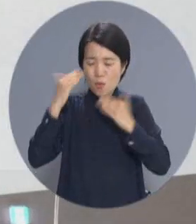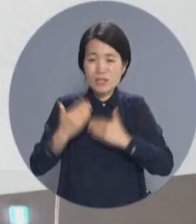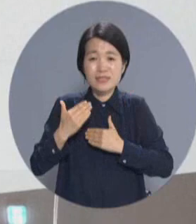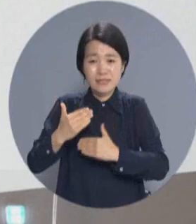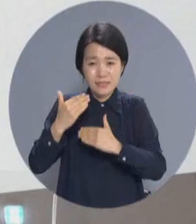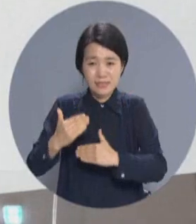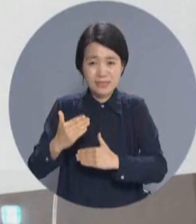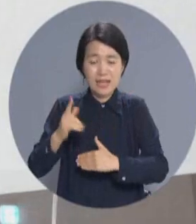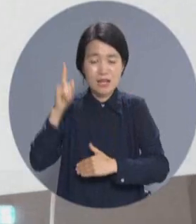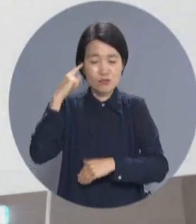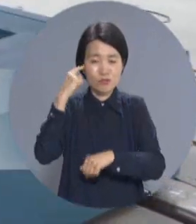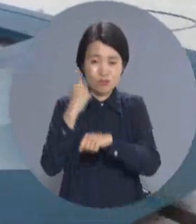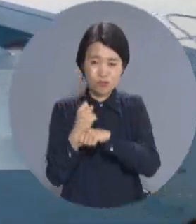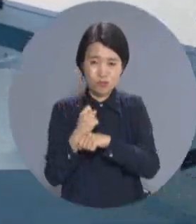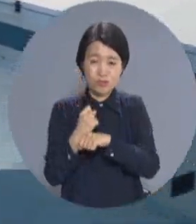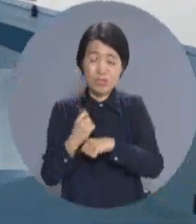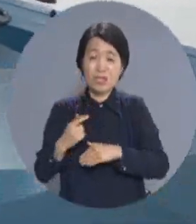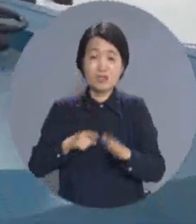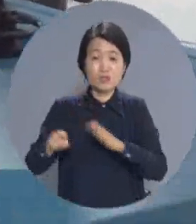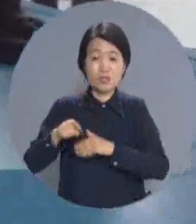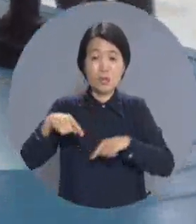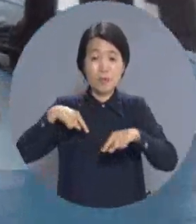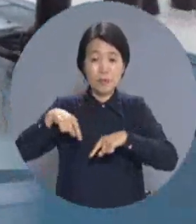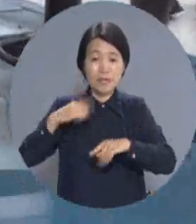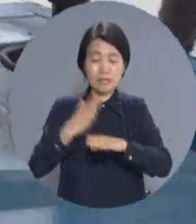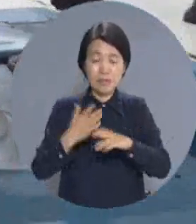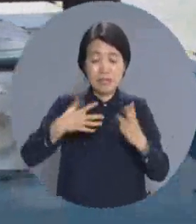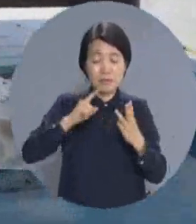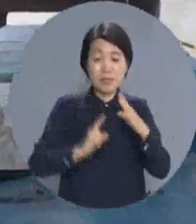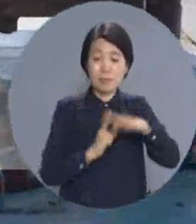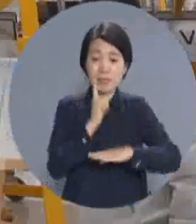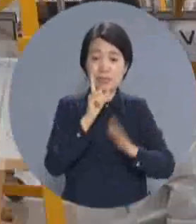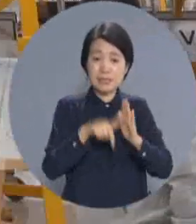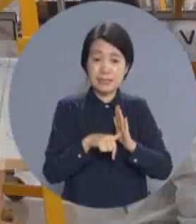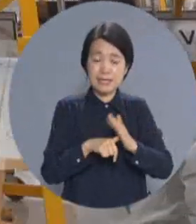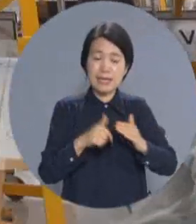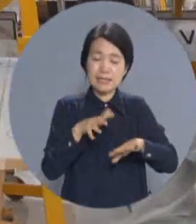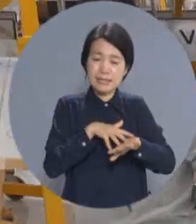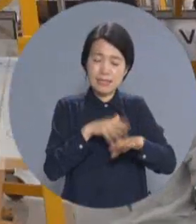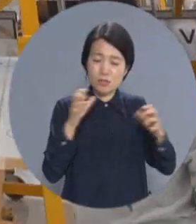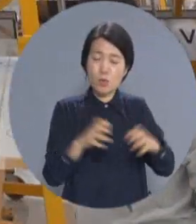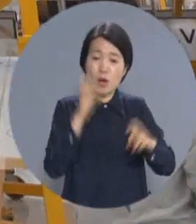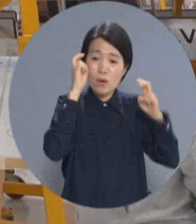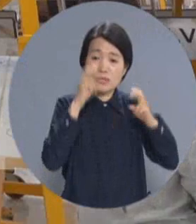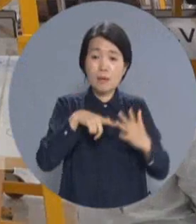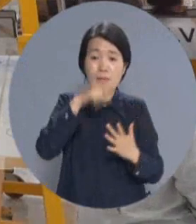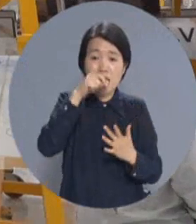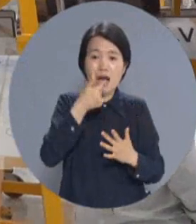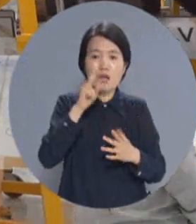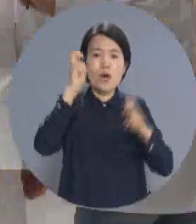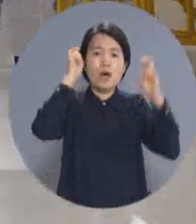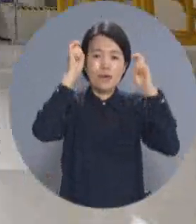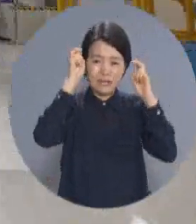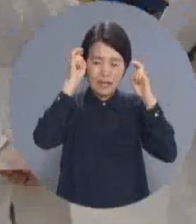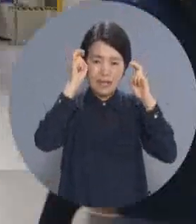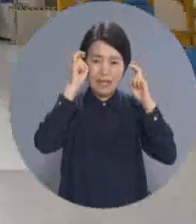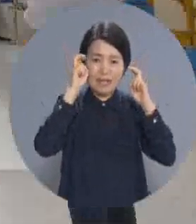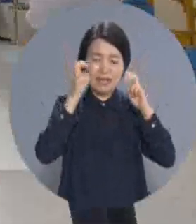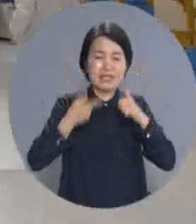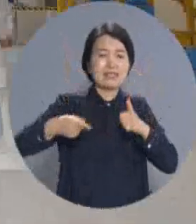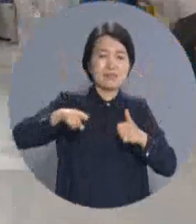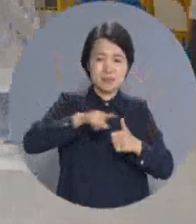업무를 항공우주연구원이 주도했지만 이번 3차 발사에서는 체계 종합기업으로 선정된 한화